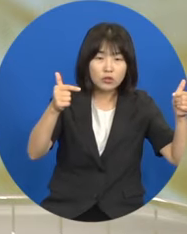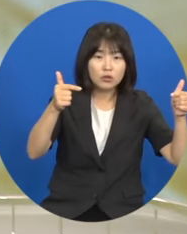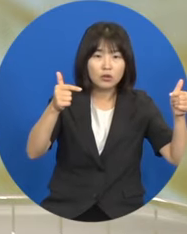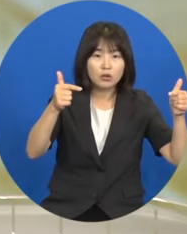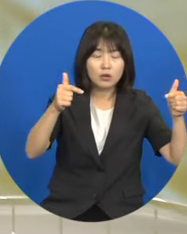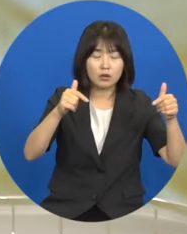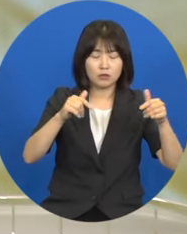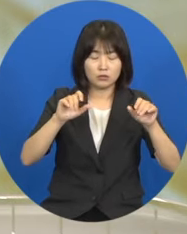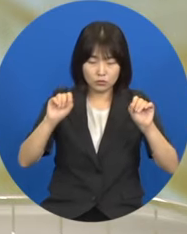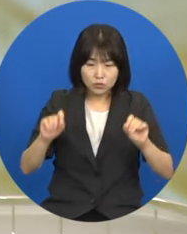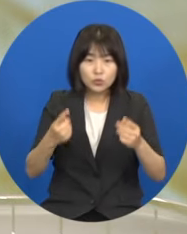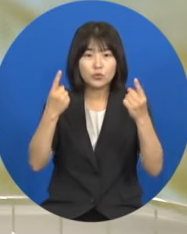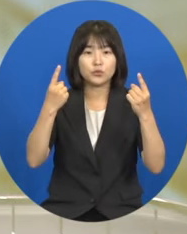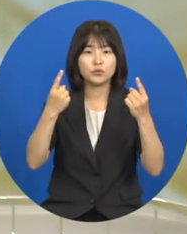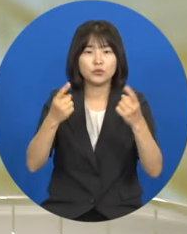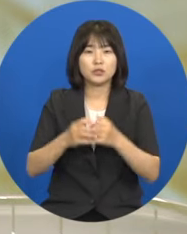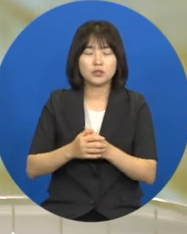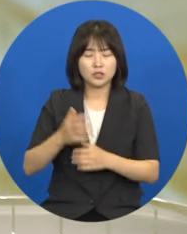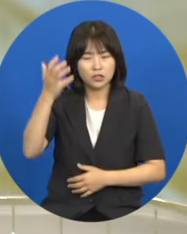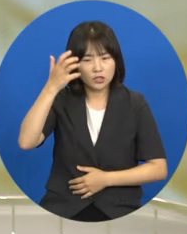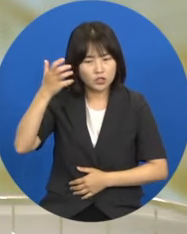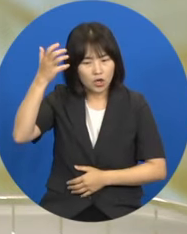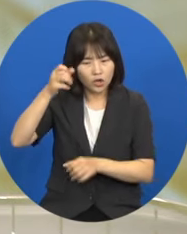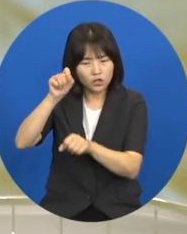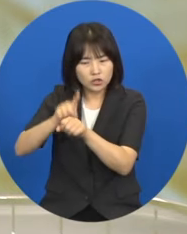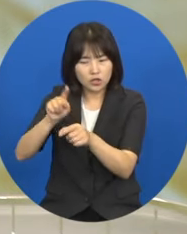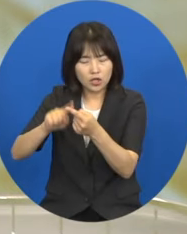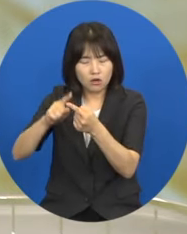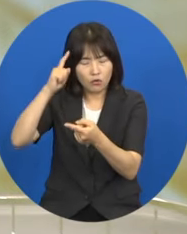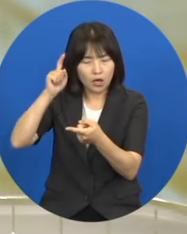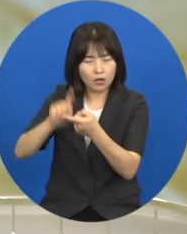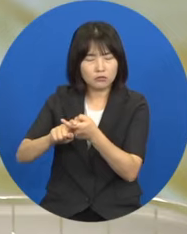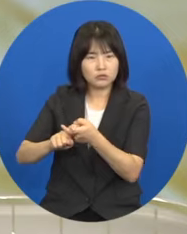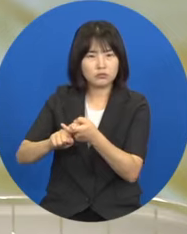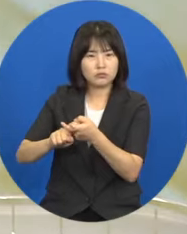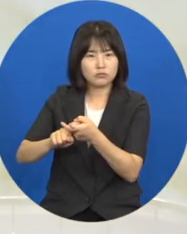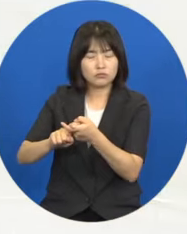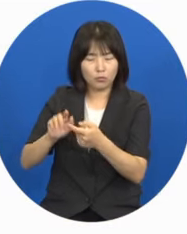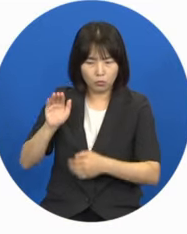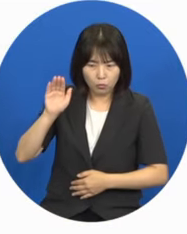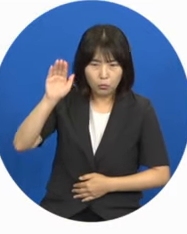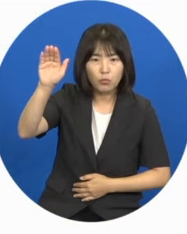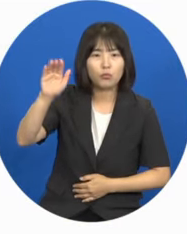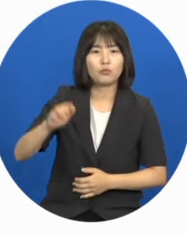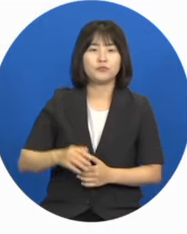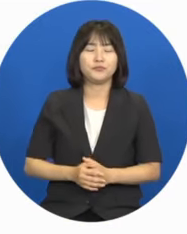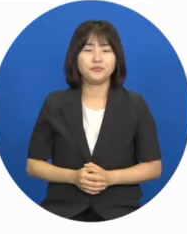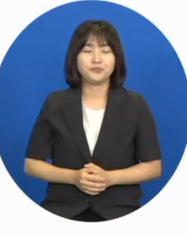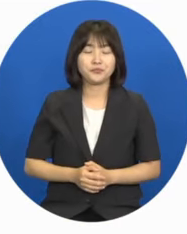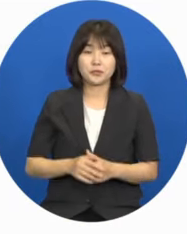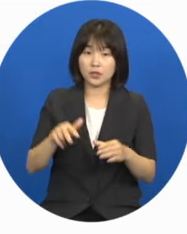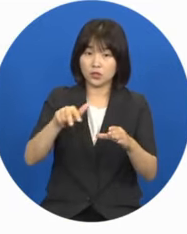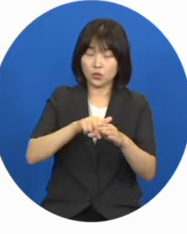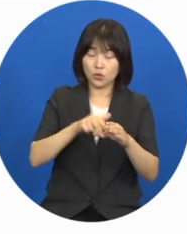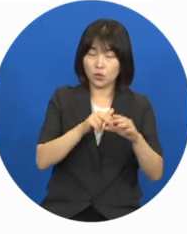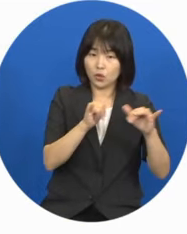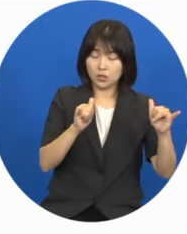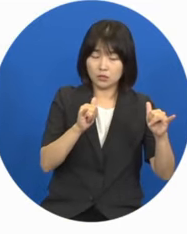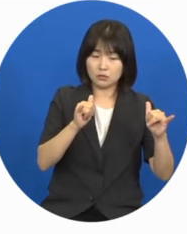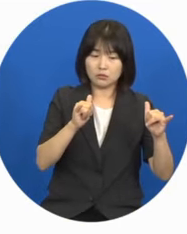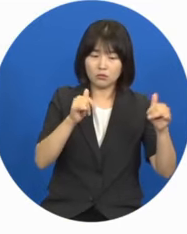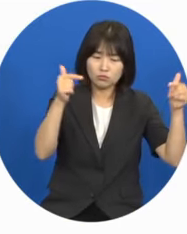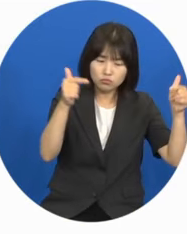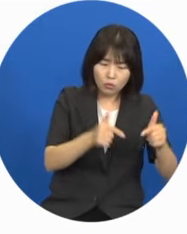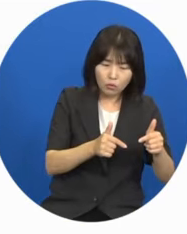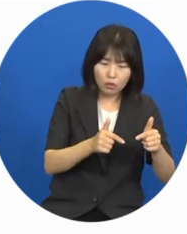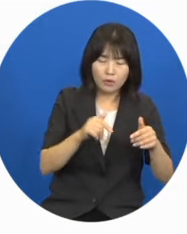반면에 동시에 영성에 대한 관심도도 증가합니다. 여러분, 종교인은 감소하는데